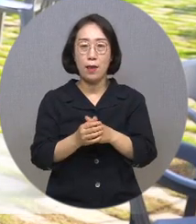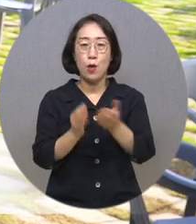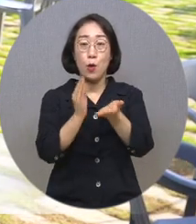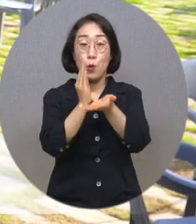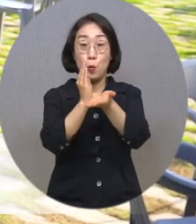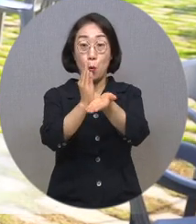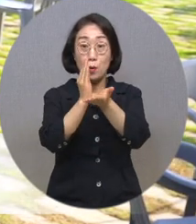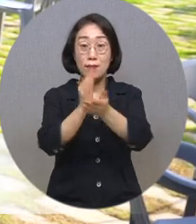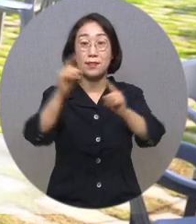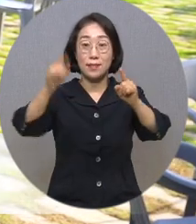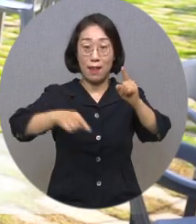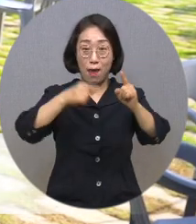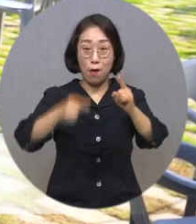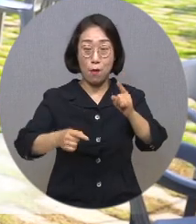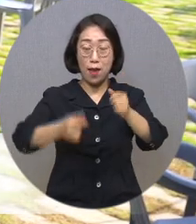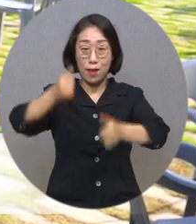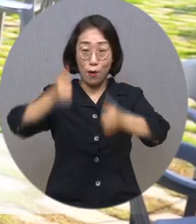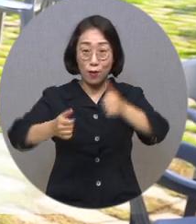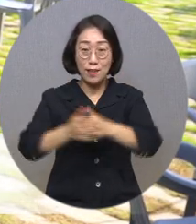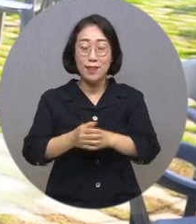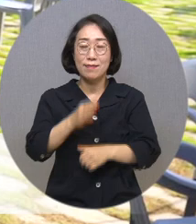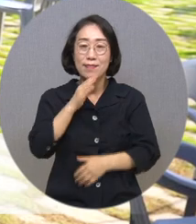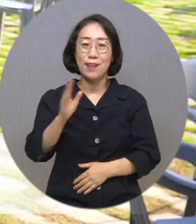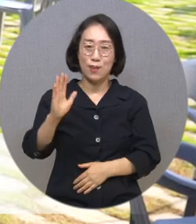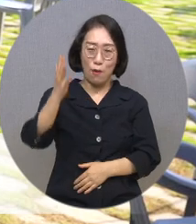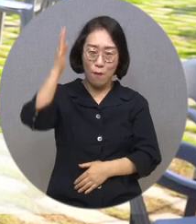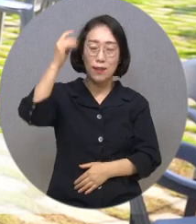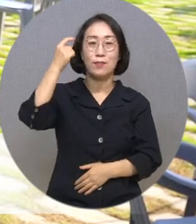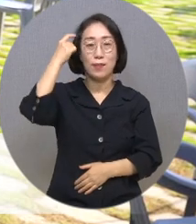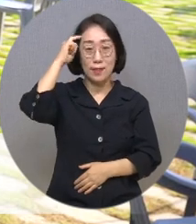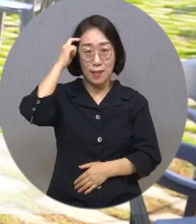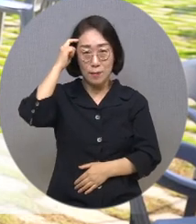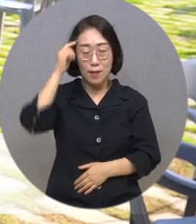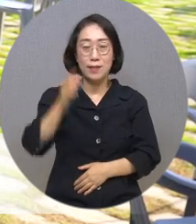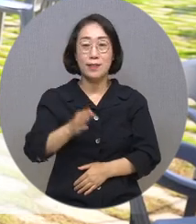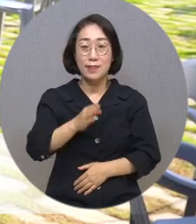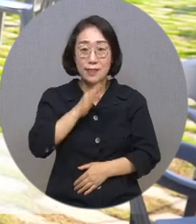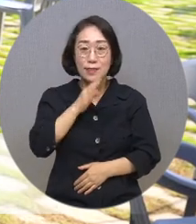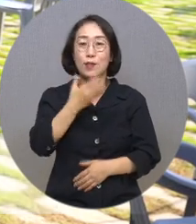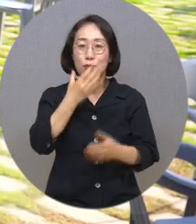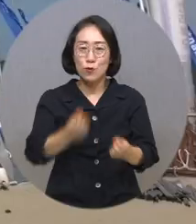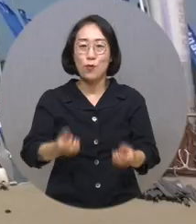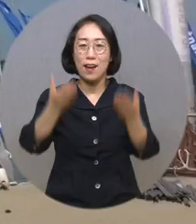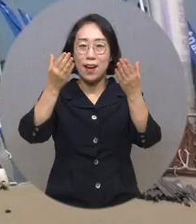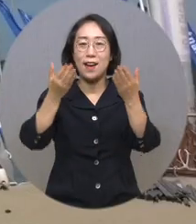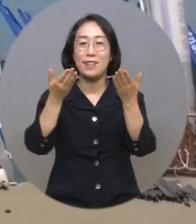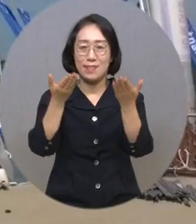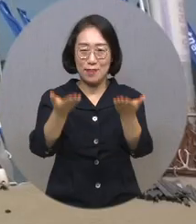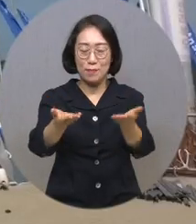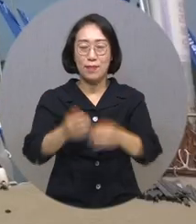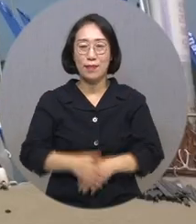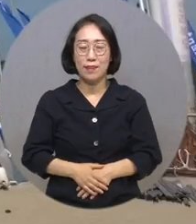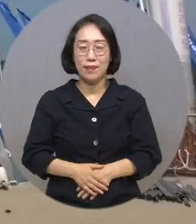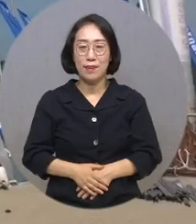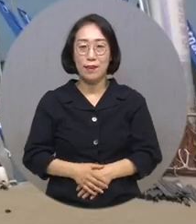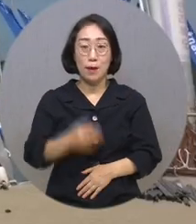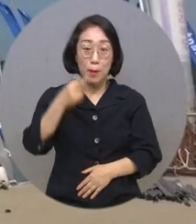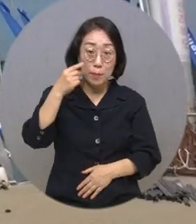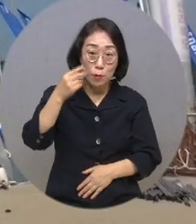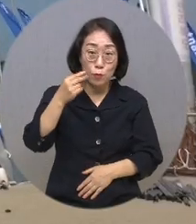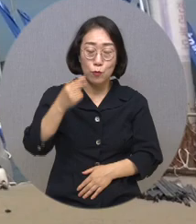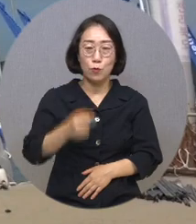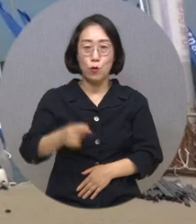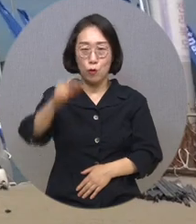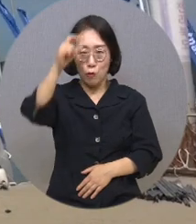대회를 하게 된 것을 매우 영광스럽게 생각하면서 진심으로 축하드립니다. 이번 대회는 미국,